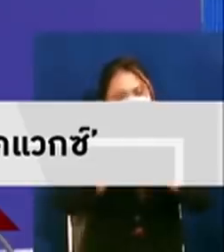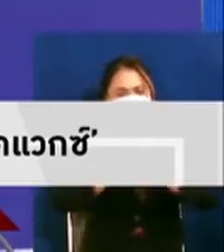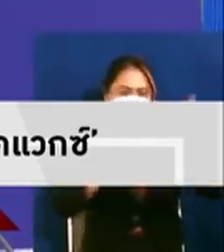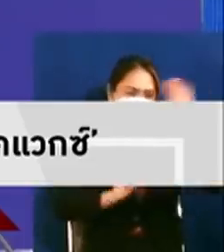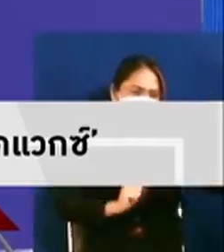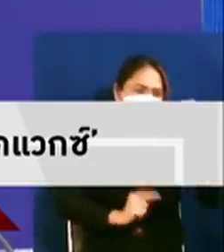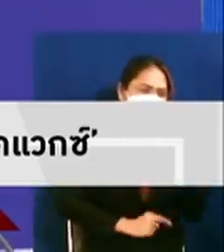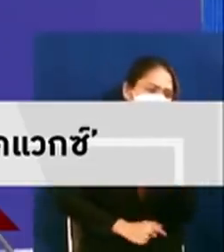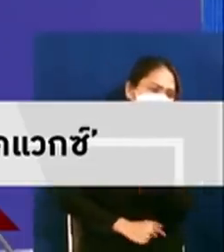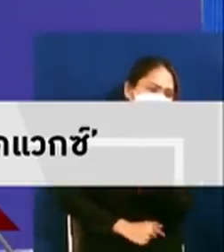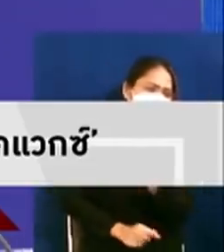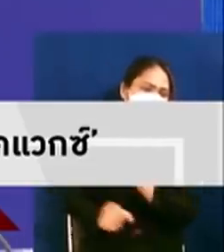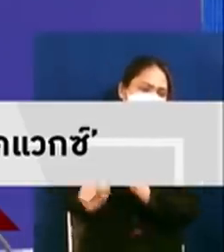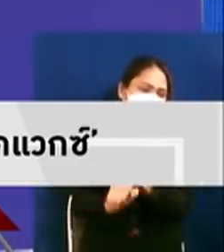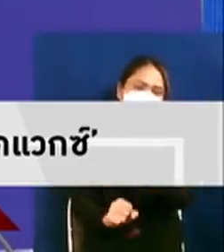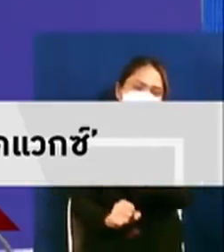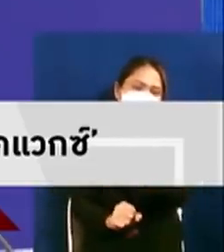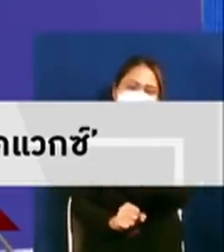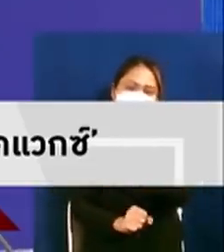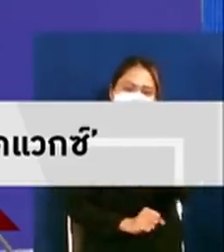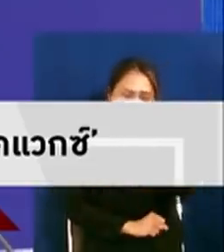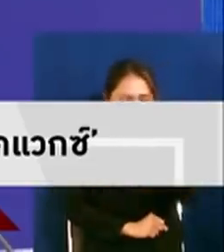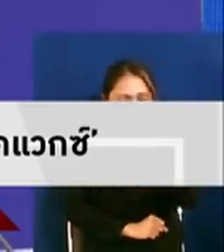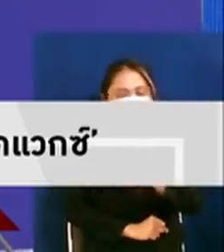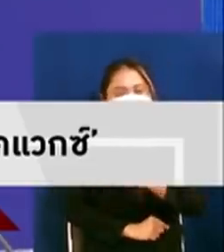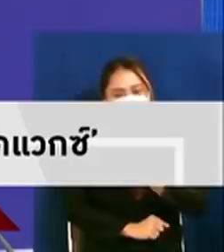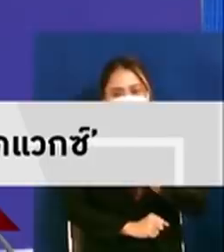ภาคุณหมอ เราไม่ต้องเข้าโควาค ซ์คุณหมอบอกว่าอย่างนี้ฮะ เราก็